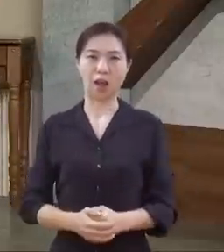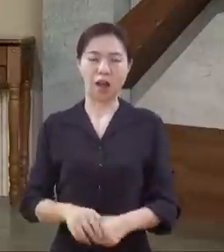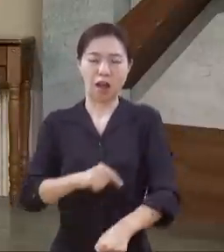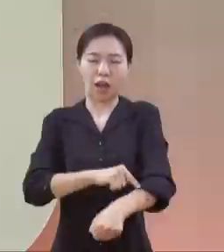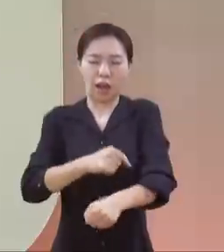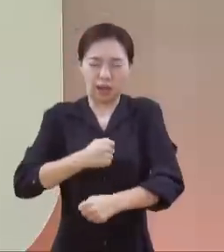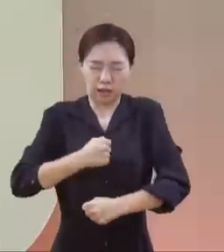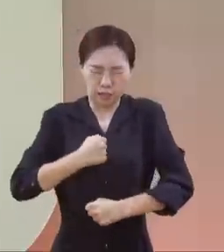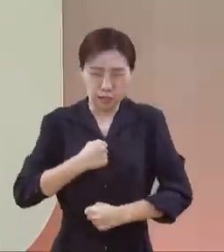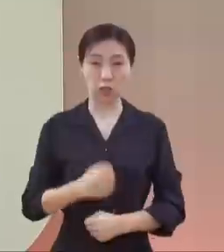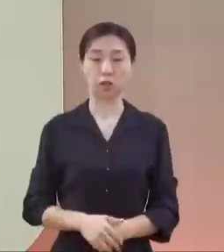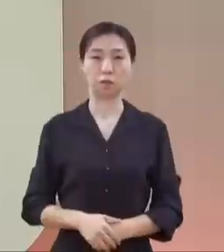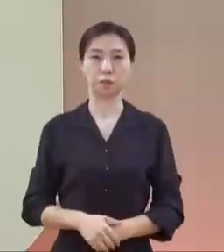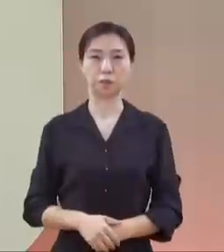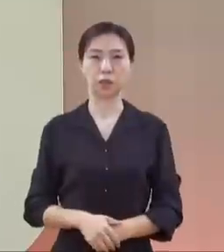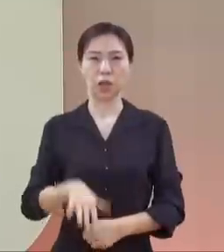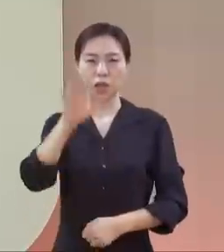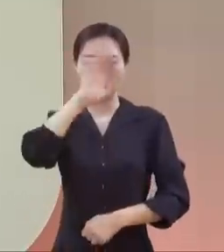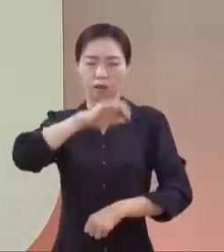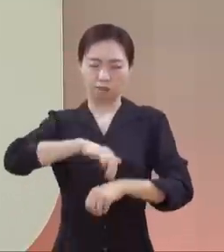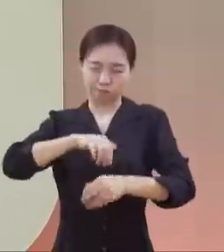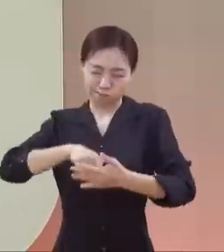그리고 보시지개